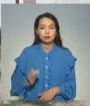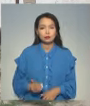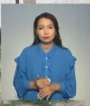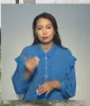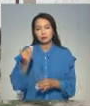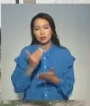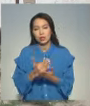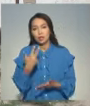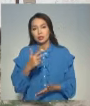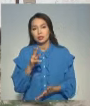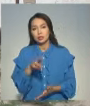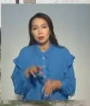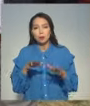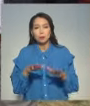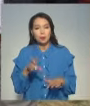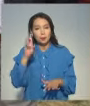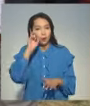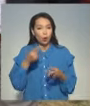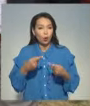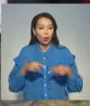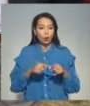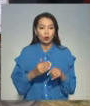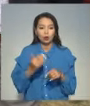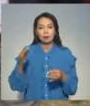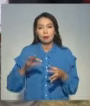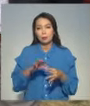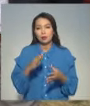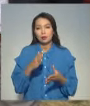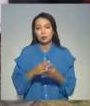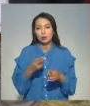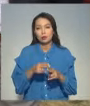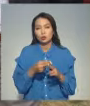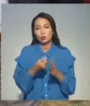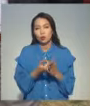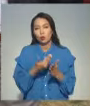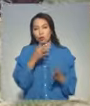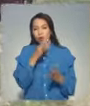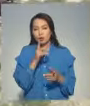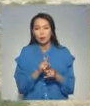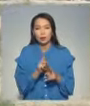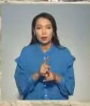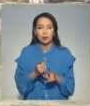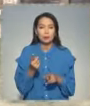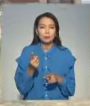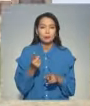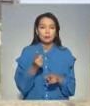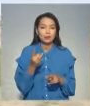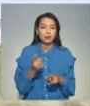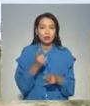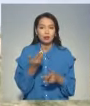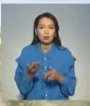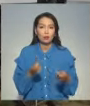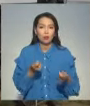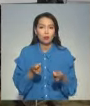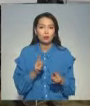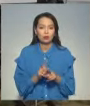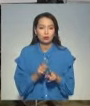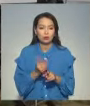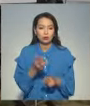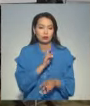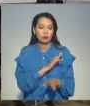қалған 30 шақырымы жергілікті мемлекеттік органдардың балансында. Осы уақытқа дейін мәселені бір жақты ету аймақтағы атқамінерлердің қолынан